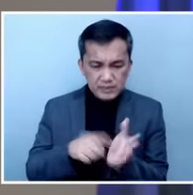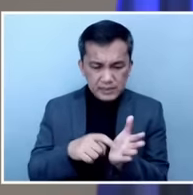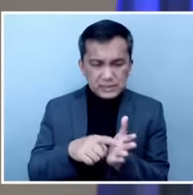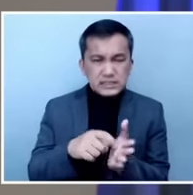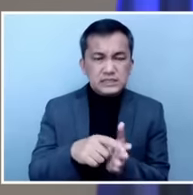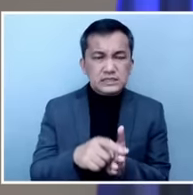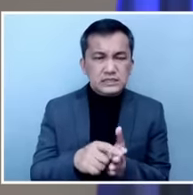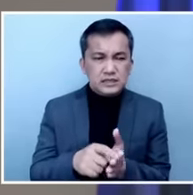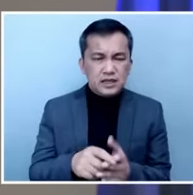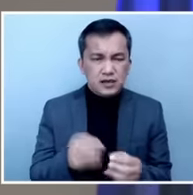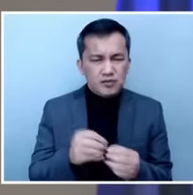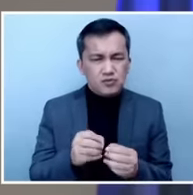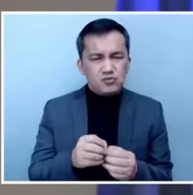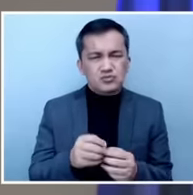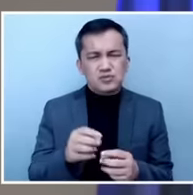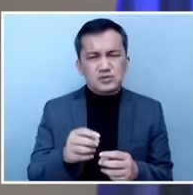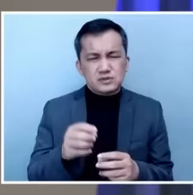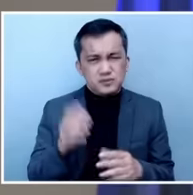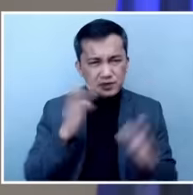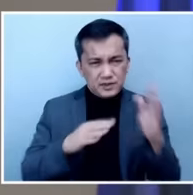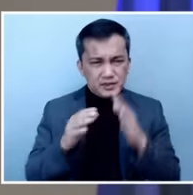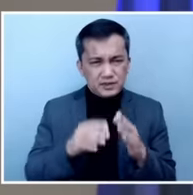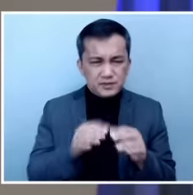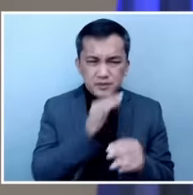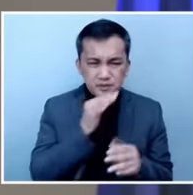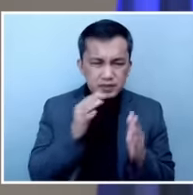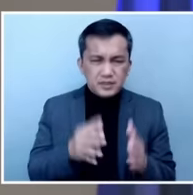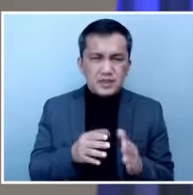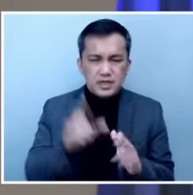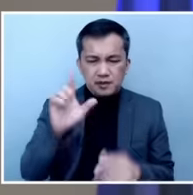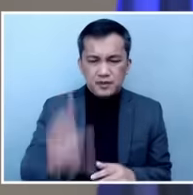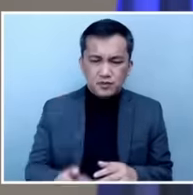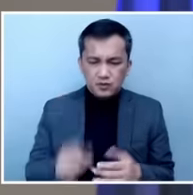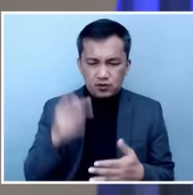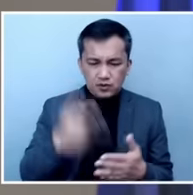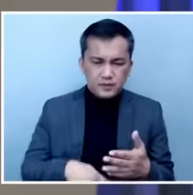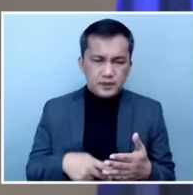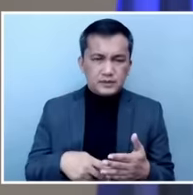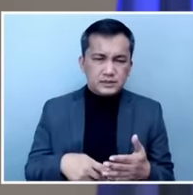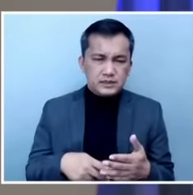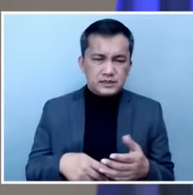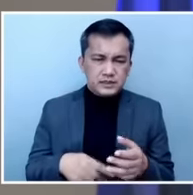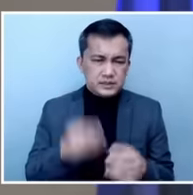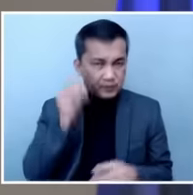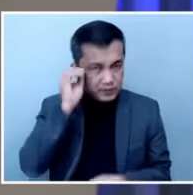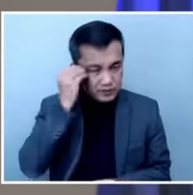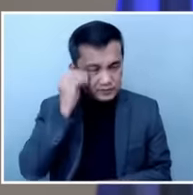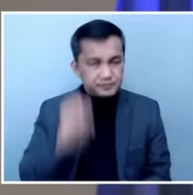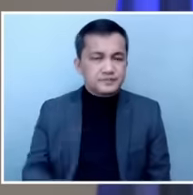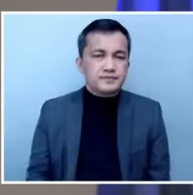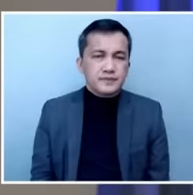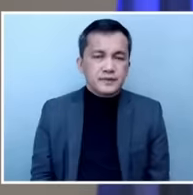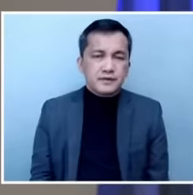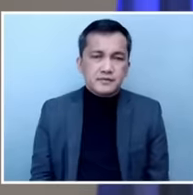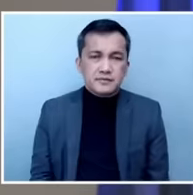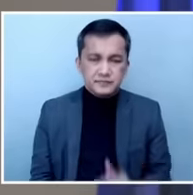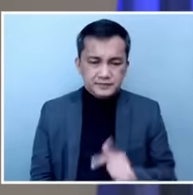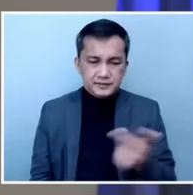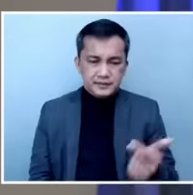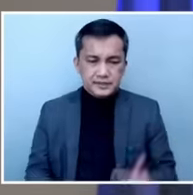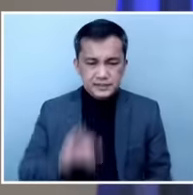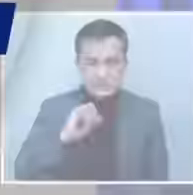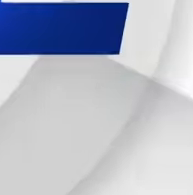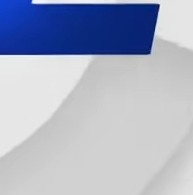mga magsasaka ang mababang farm gate price pagdating sa sibuyas. Nagpapatrol, Jervis